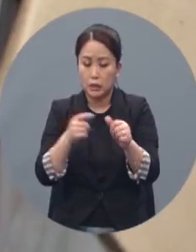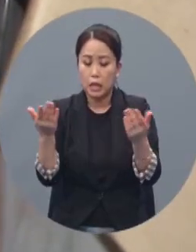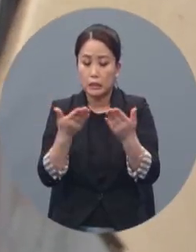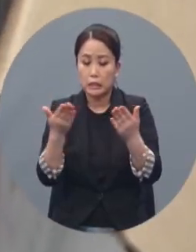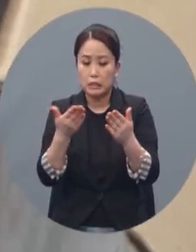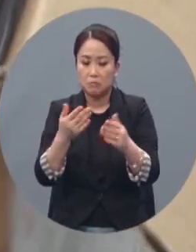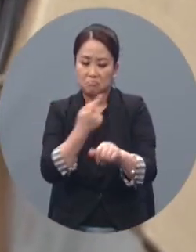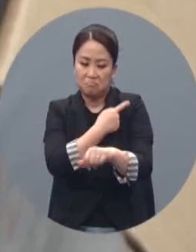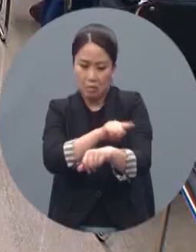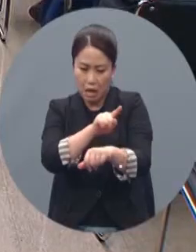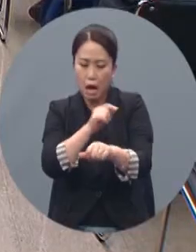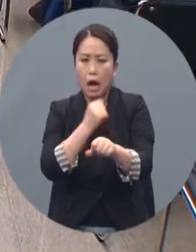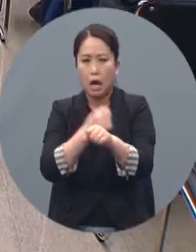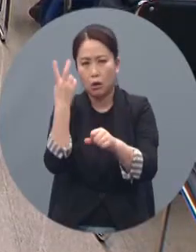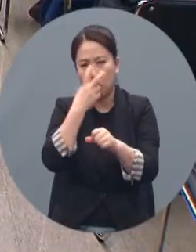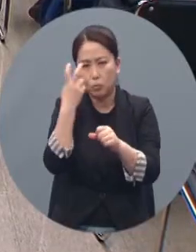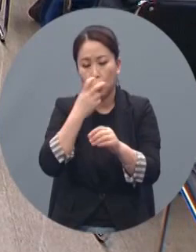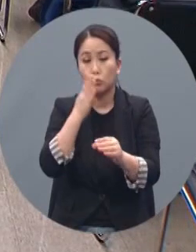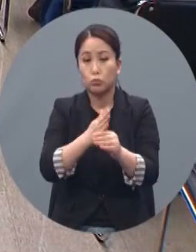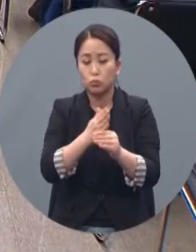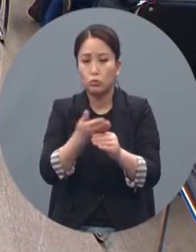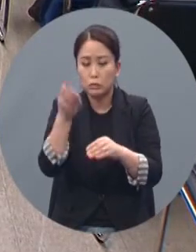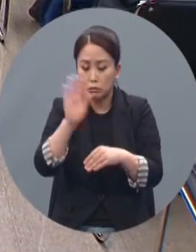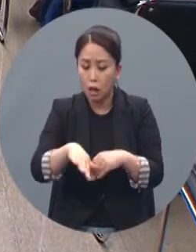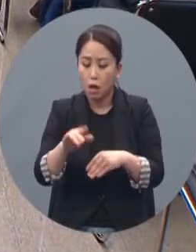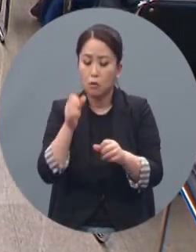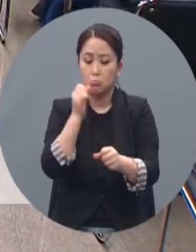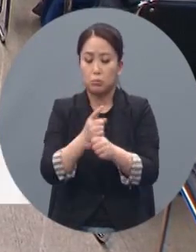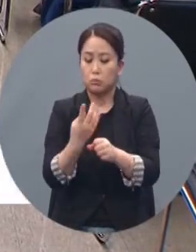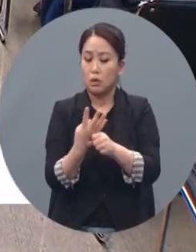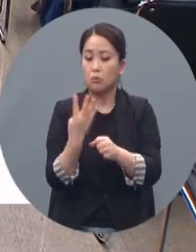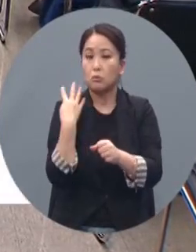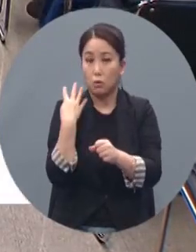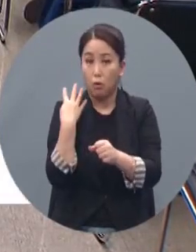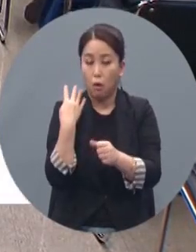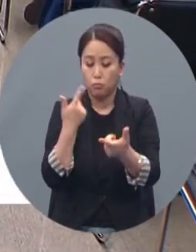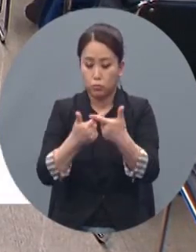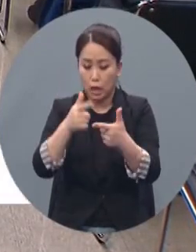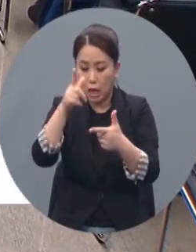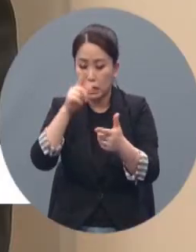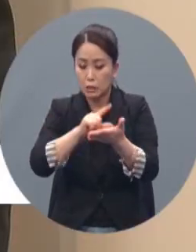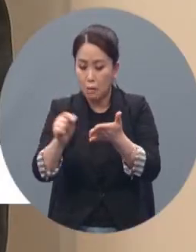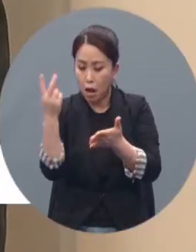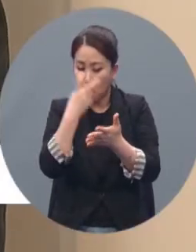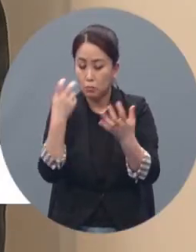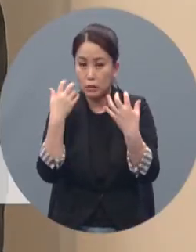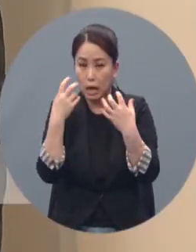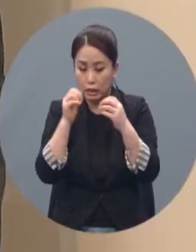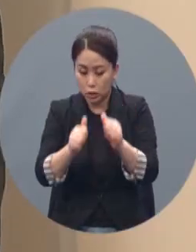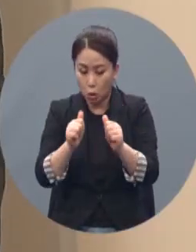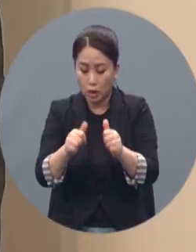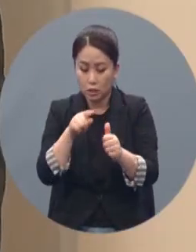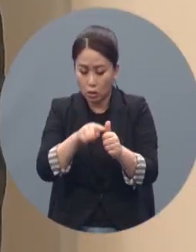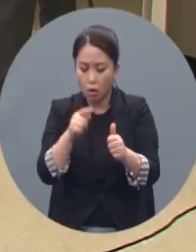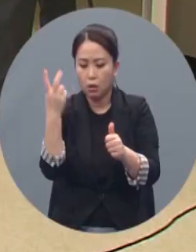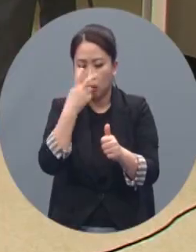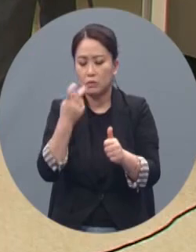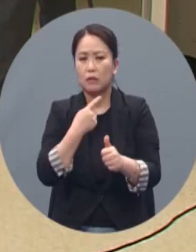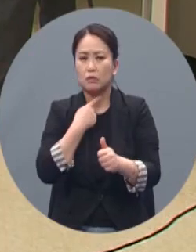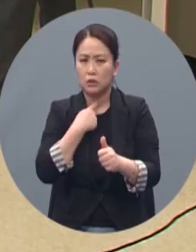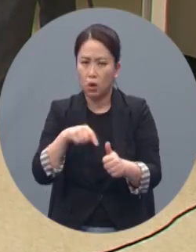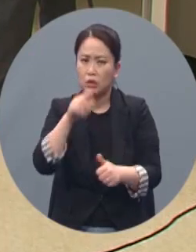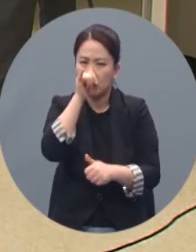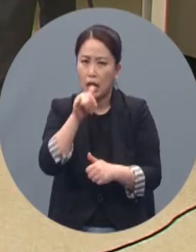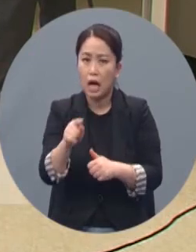있습니다. 그런데 이 사건은 이미 4년 전 부산지검에서 수사한 적이 있습니다. 지난